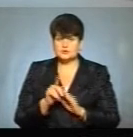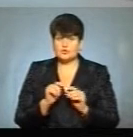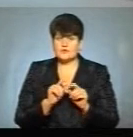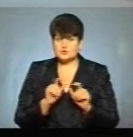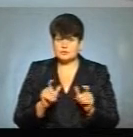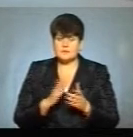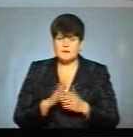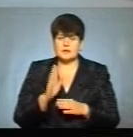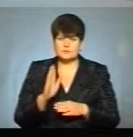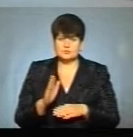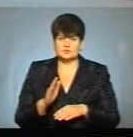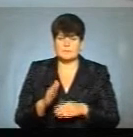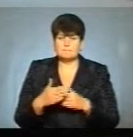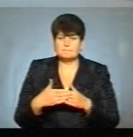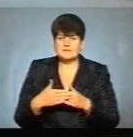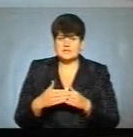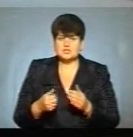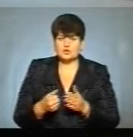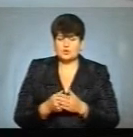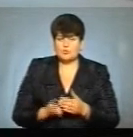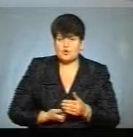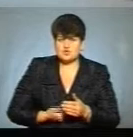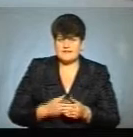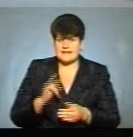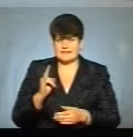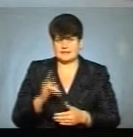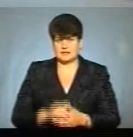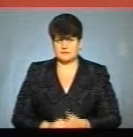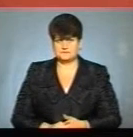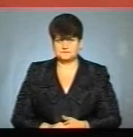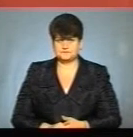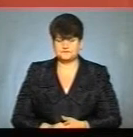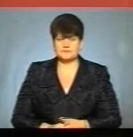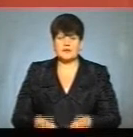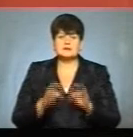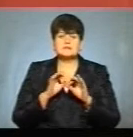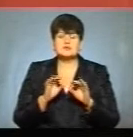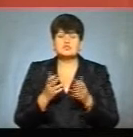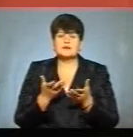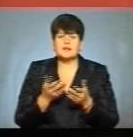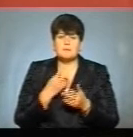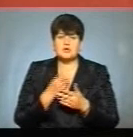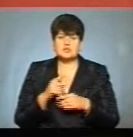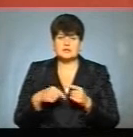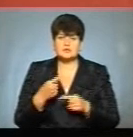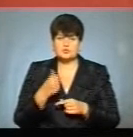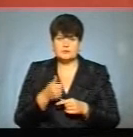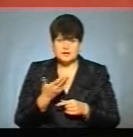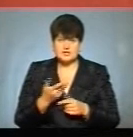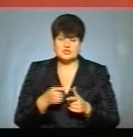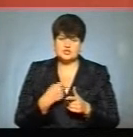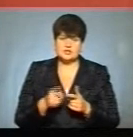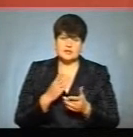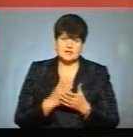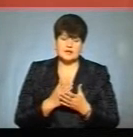бути, власне, ближче до проживання дитини. Скажіть, яке бачення на наступний рік? Чи сформована